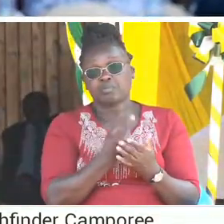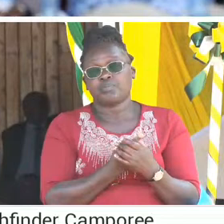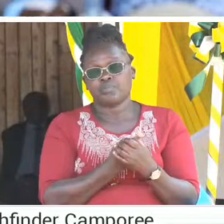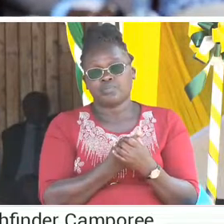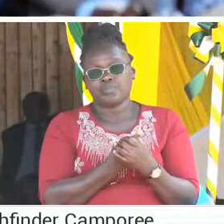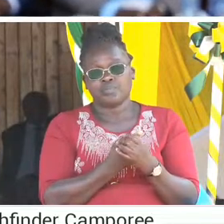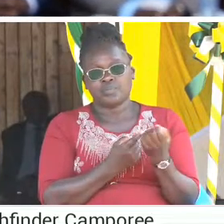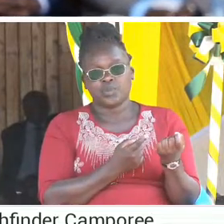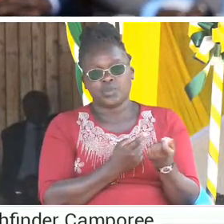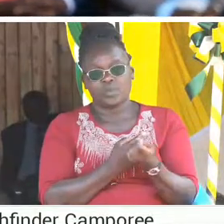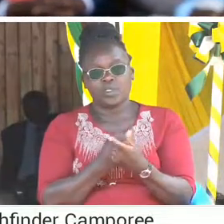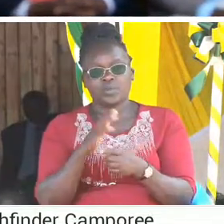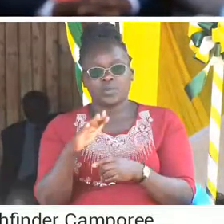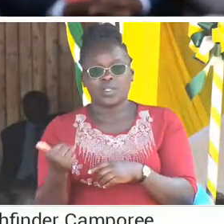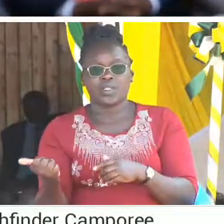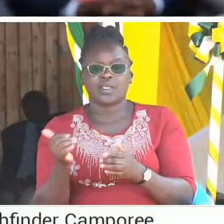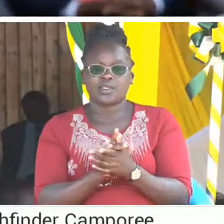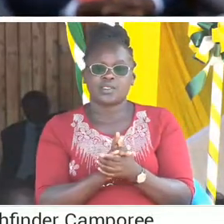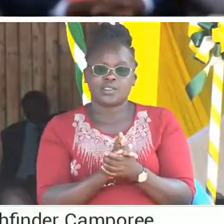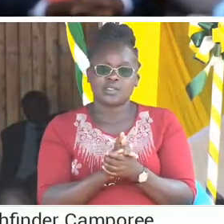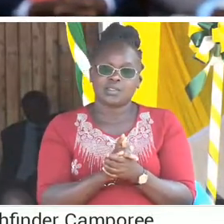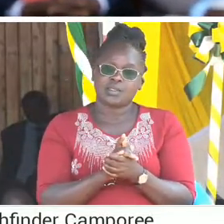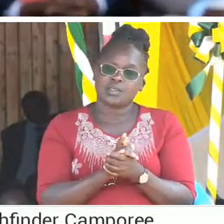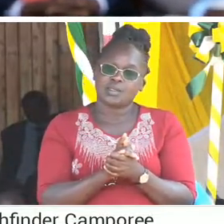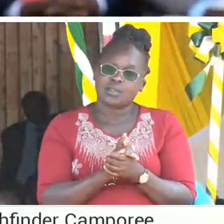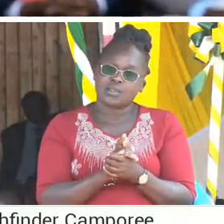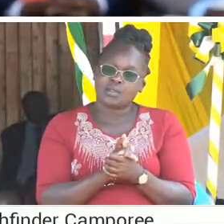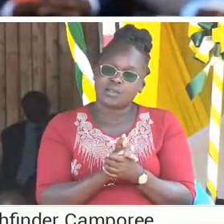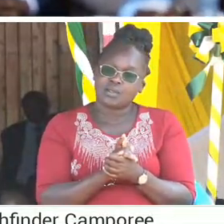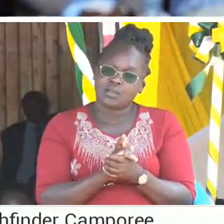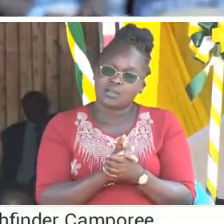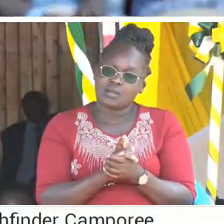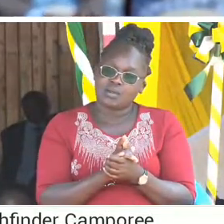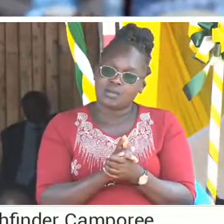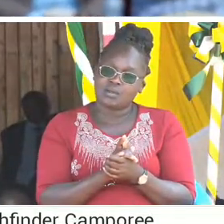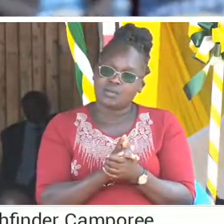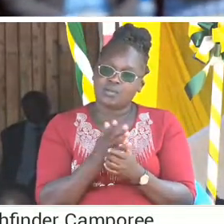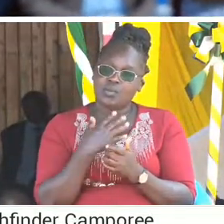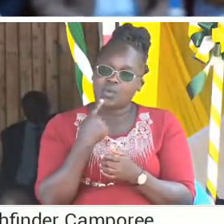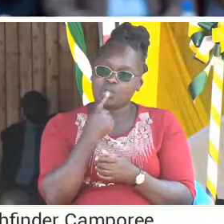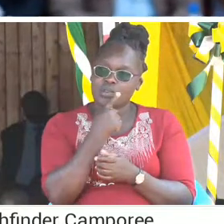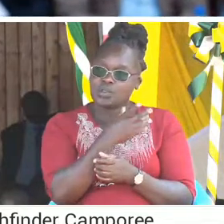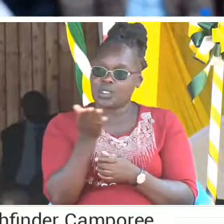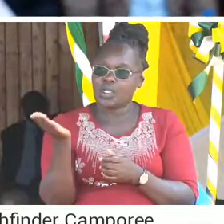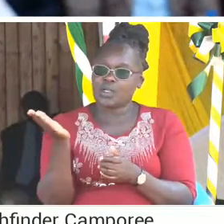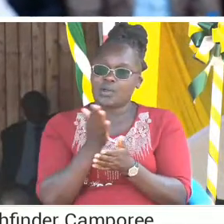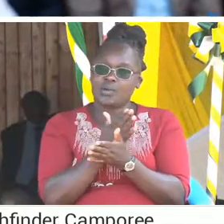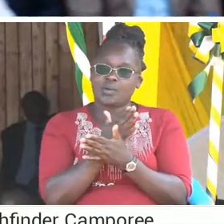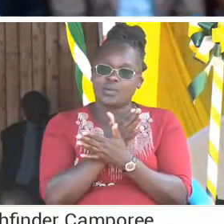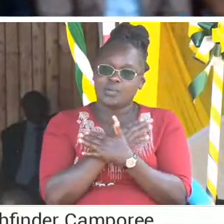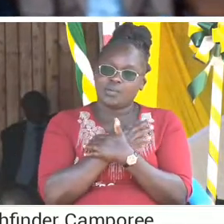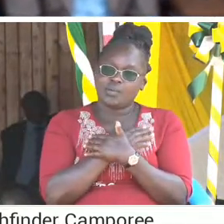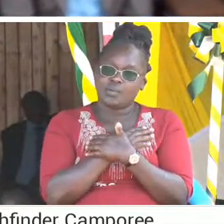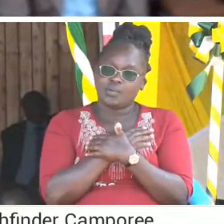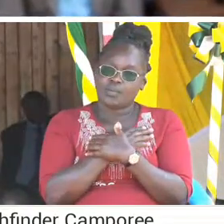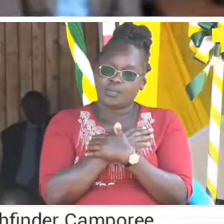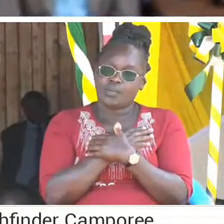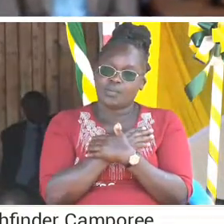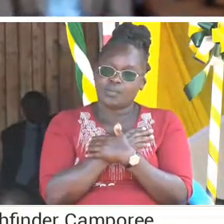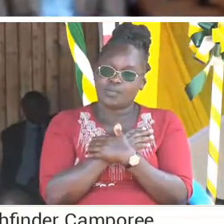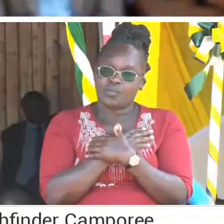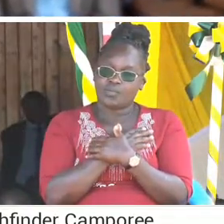machache kuhusiana na ahadi zetu. Na nataka niwaambie wapendwa, hii ahadi sio kwa